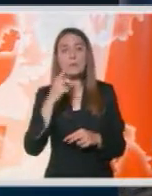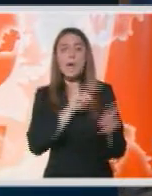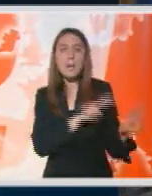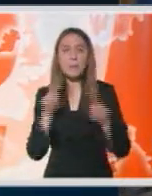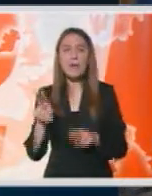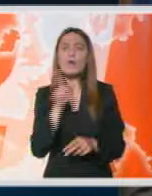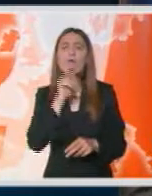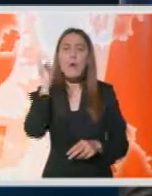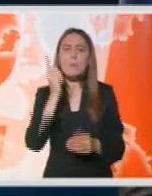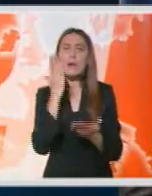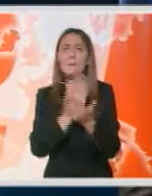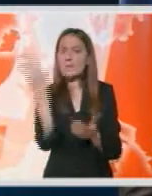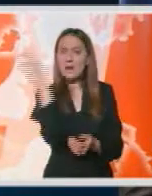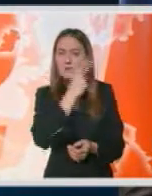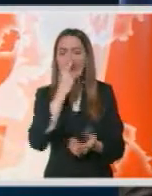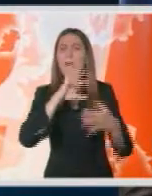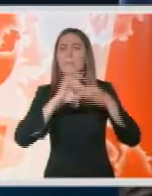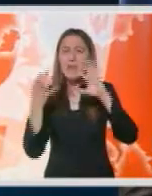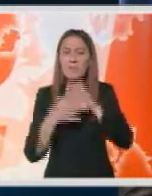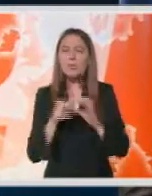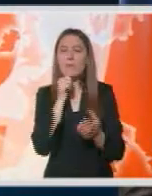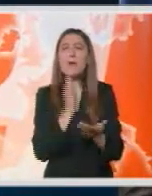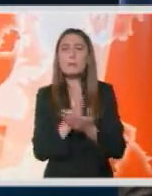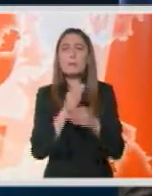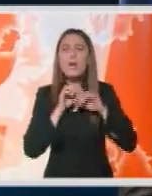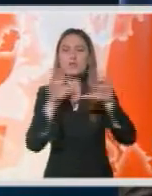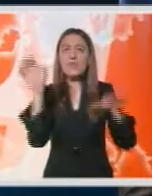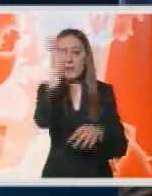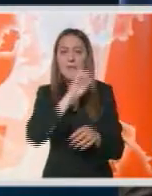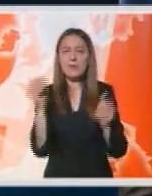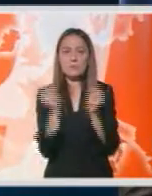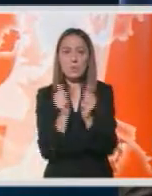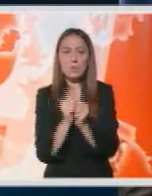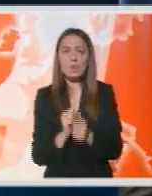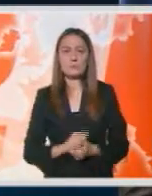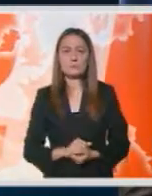prava, koja mora biti razumljiva, prevodljiva i primenljiva širom Evropske unije.